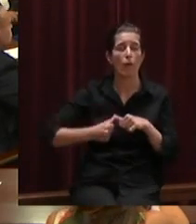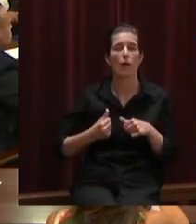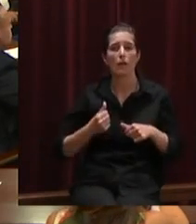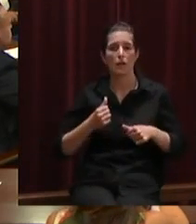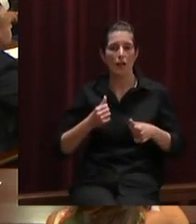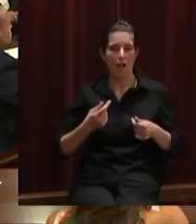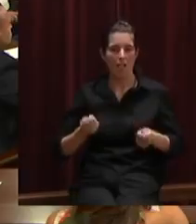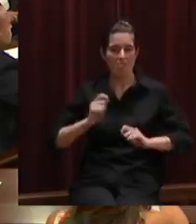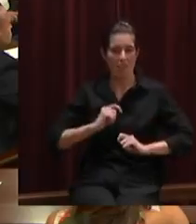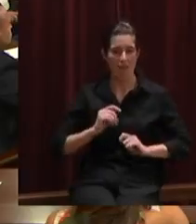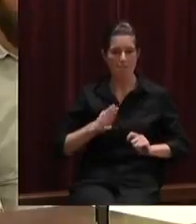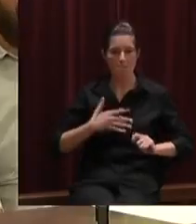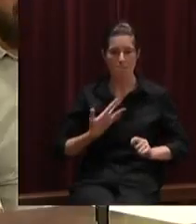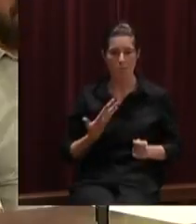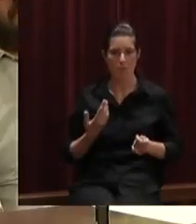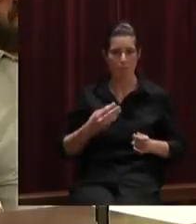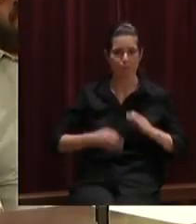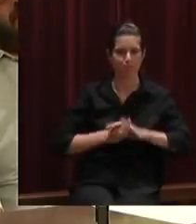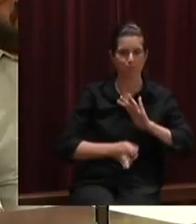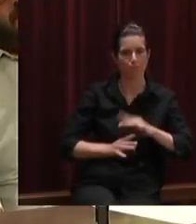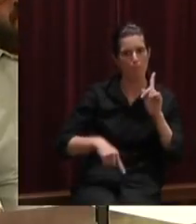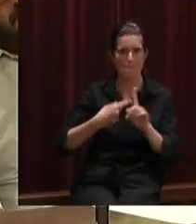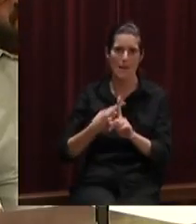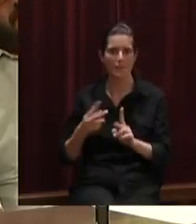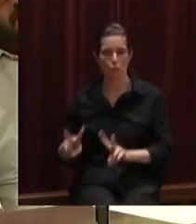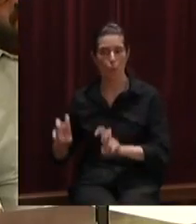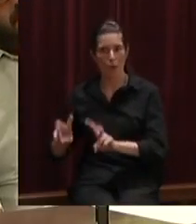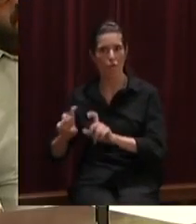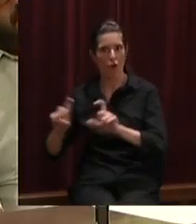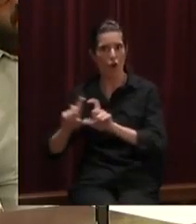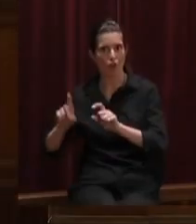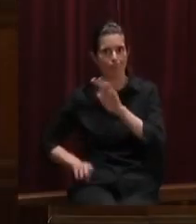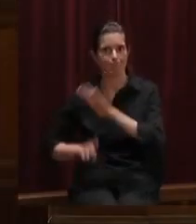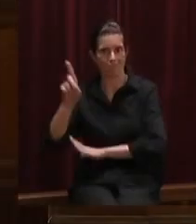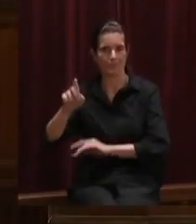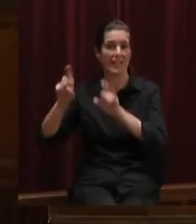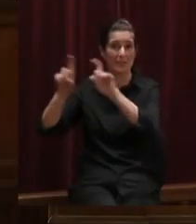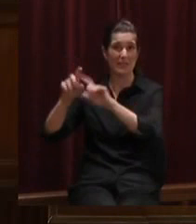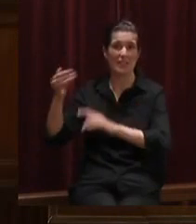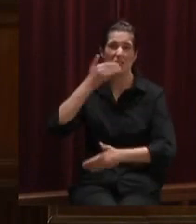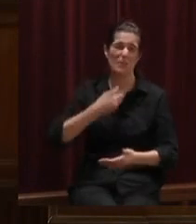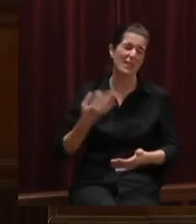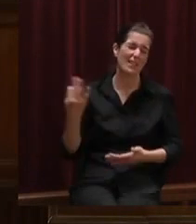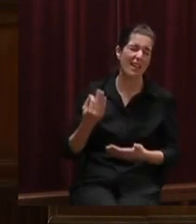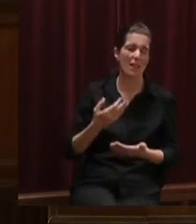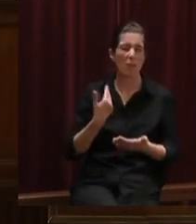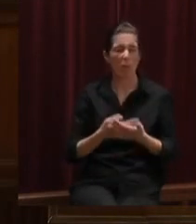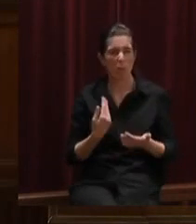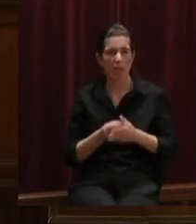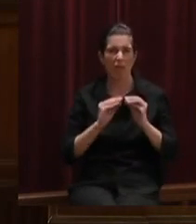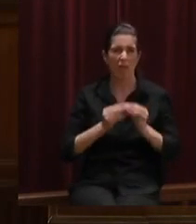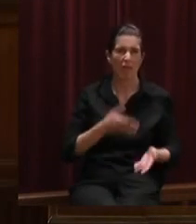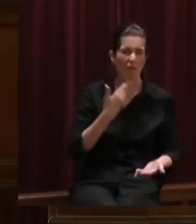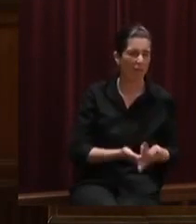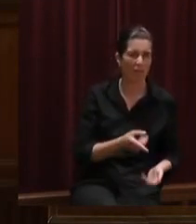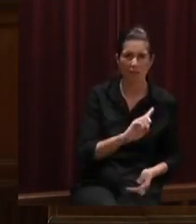accelerar més que mai. Els empresaris ens demanen menys burocràcia, ens reclamen suport constant per orientar i modernitzar els